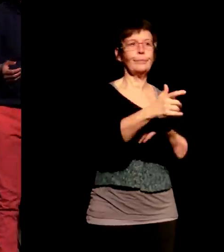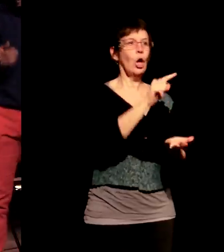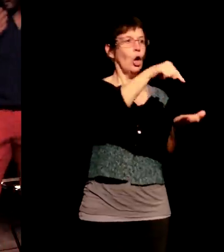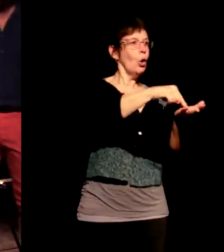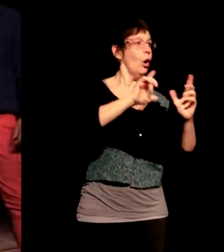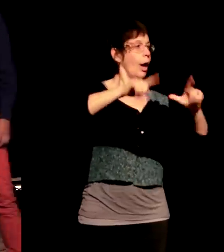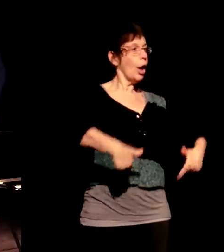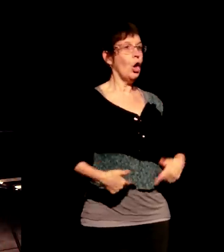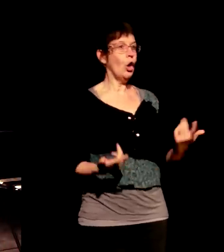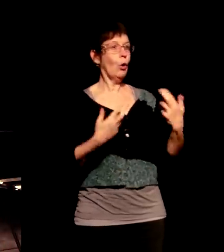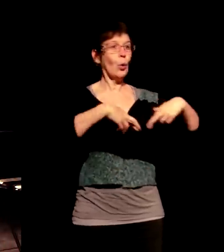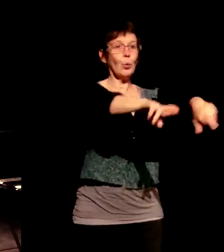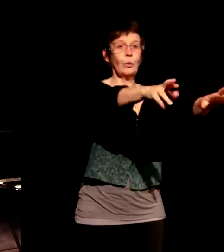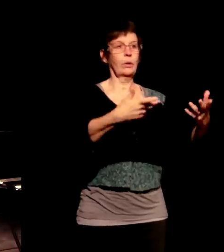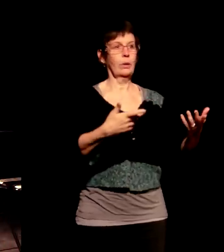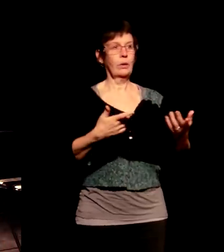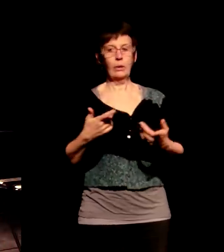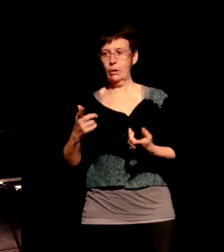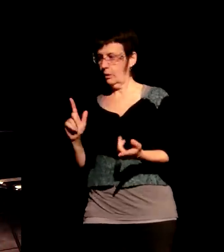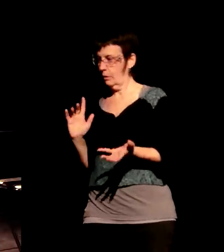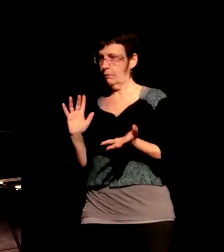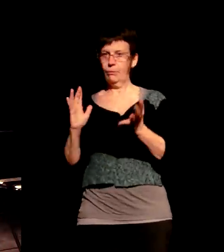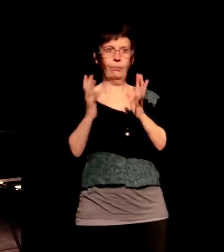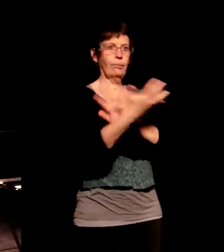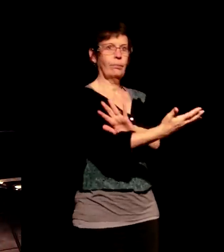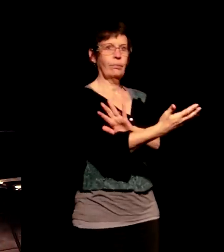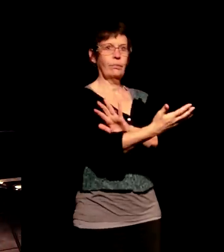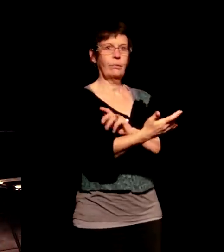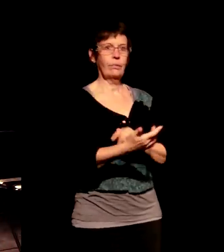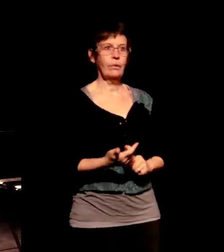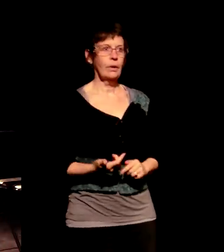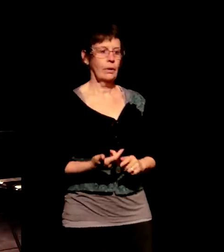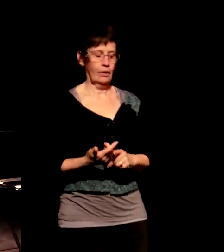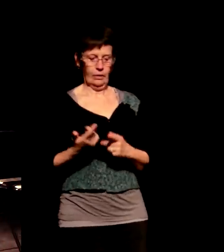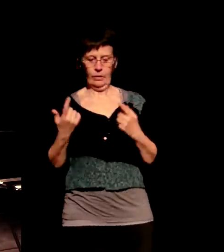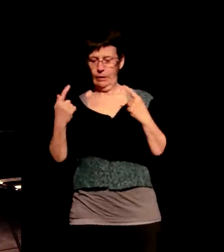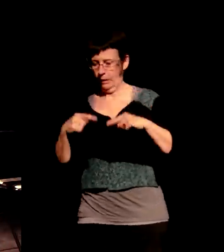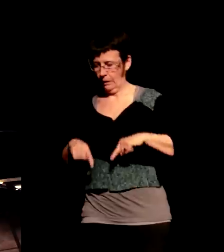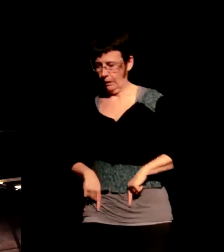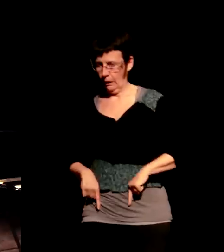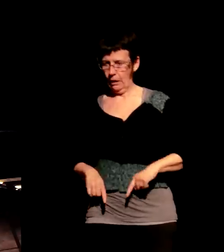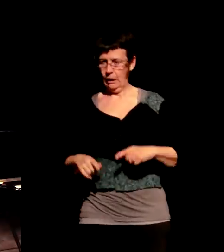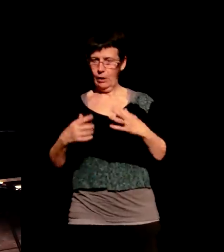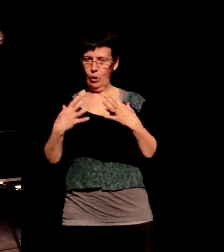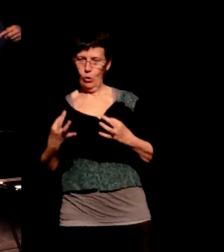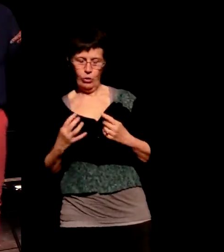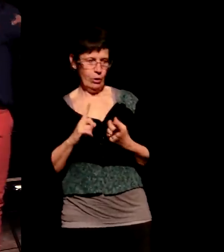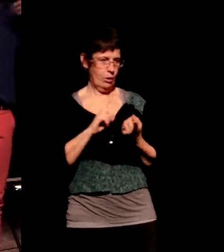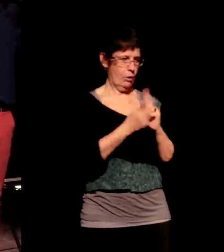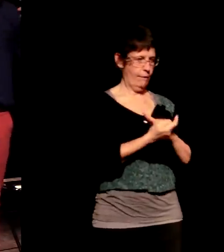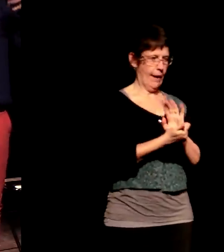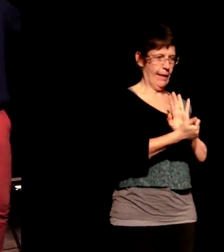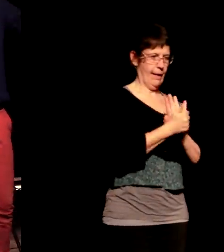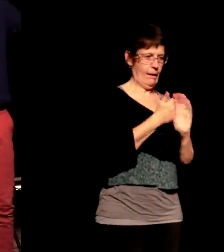glissement. Mais le truc, c'est que si on passe de l'État doit être neutre à l'individu doit être neutre, si l'individu